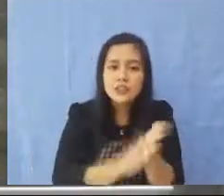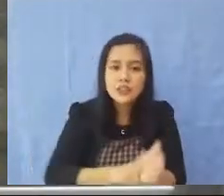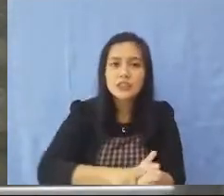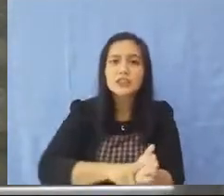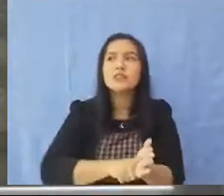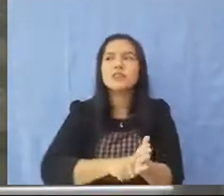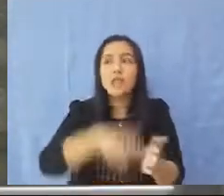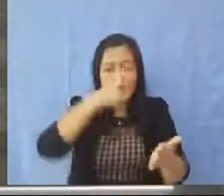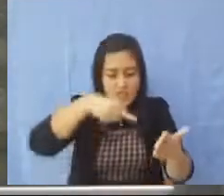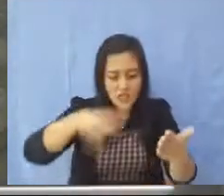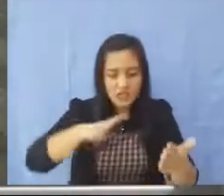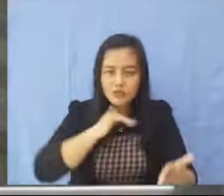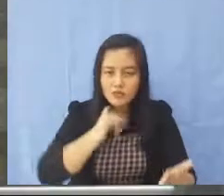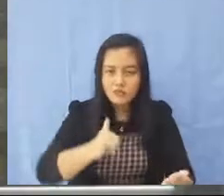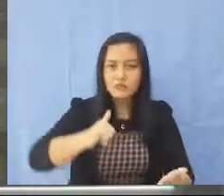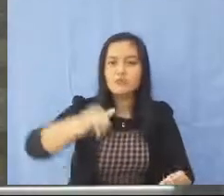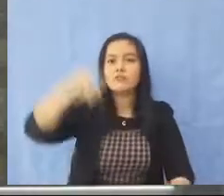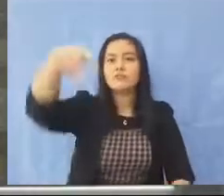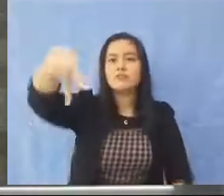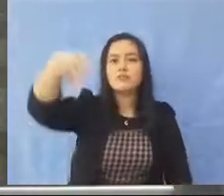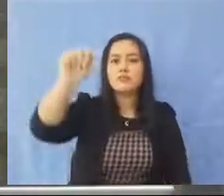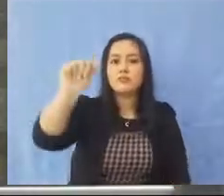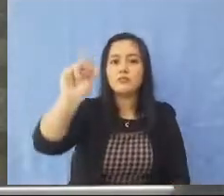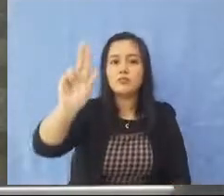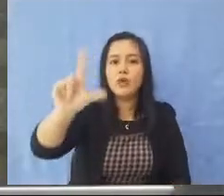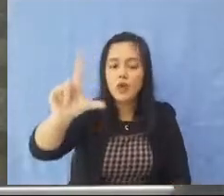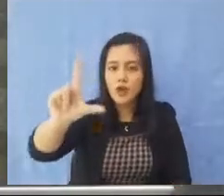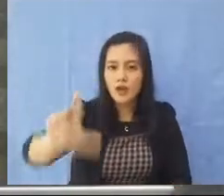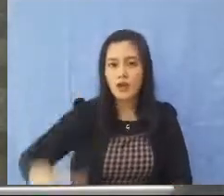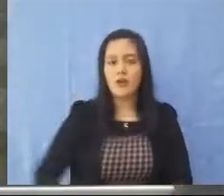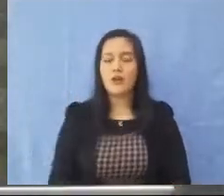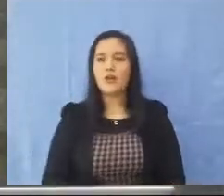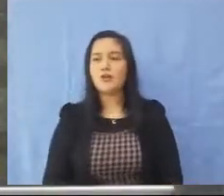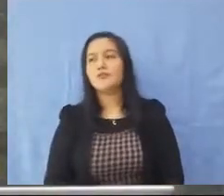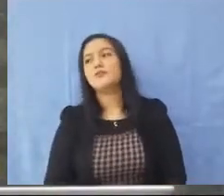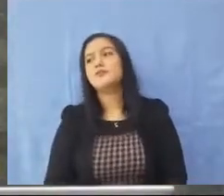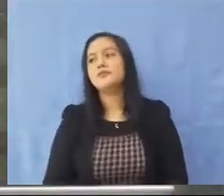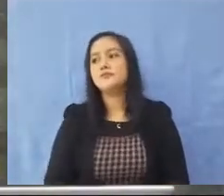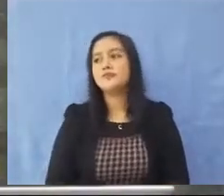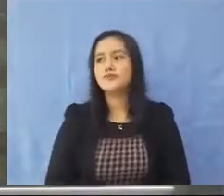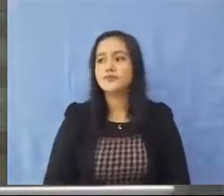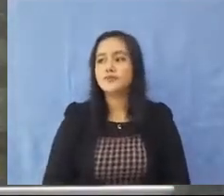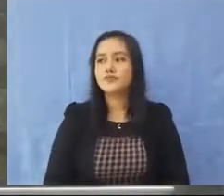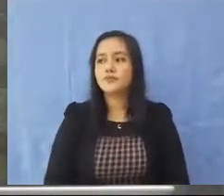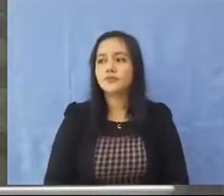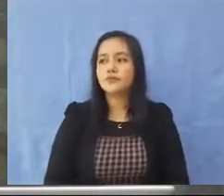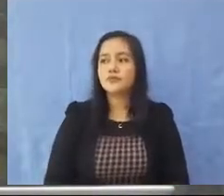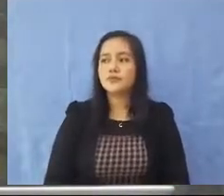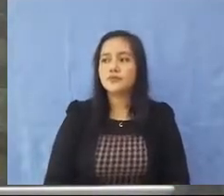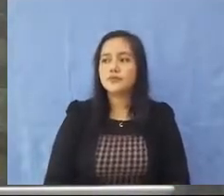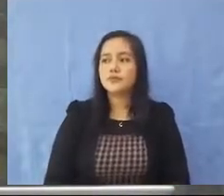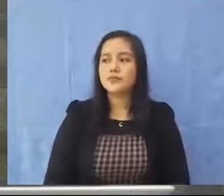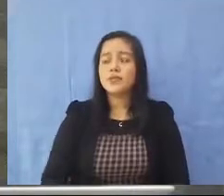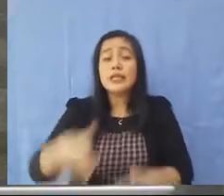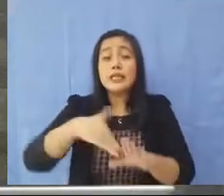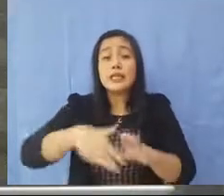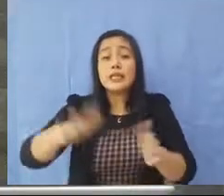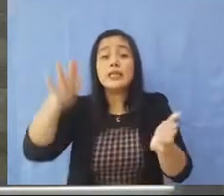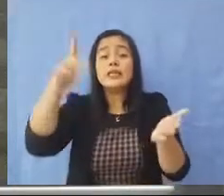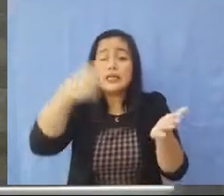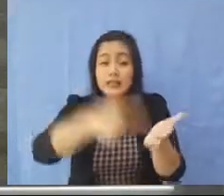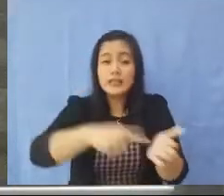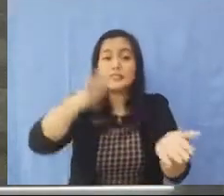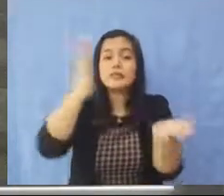we're going back to the Old Testament, makikita po natin precisely in this book of Genesis,